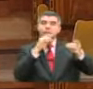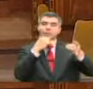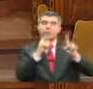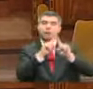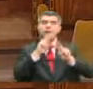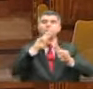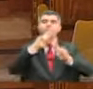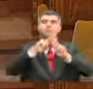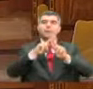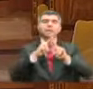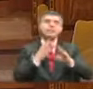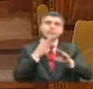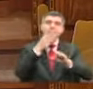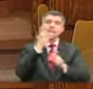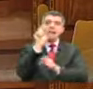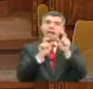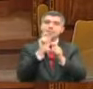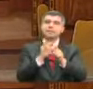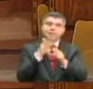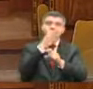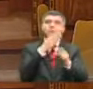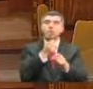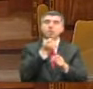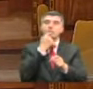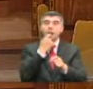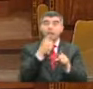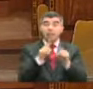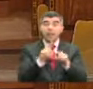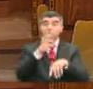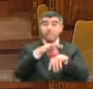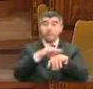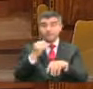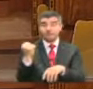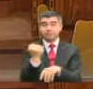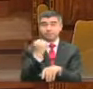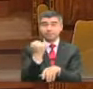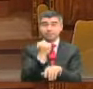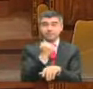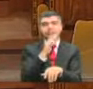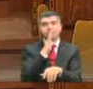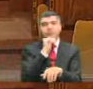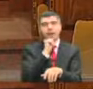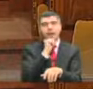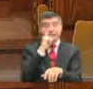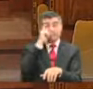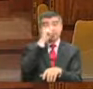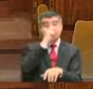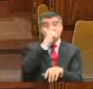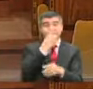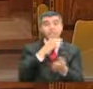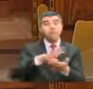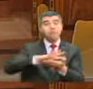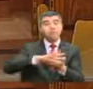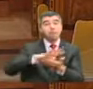يمكن يمشيوا لها الناس، ولكن في هذه المرحله هذه امراض لا تحتمل الانتظار، لانه ما يمكنش شي حاجه اللي بسيطه فيها التمديد وفيها